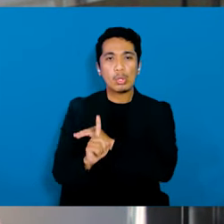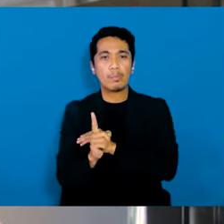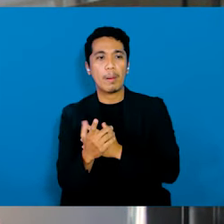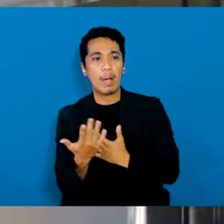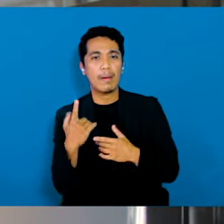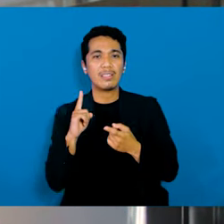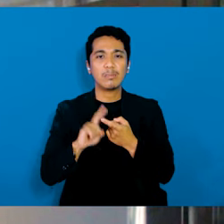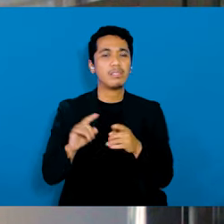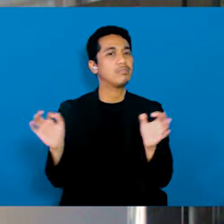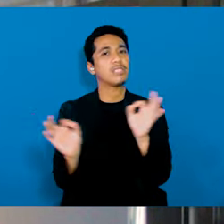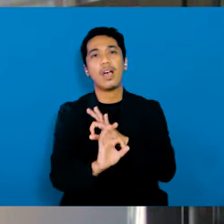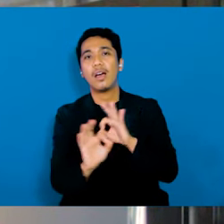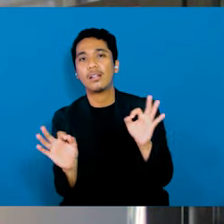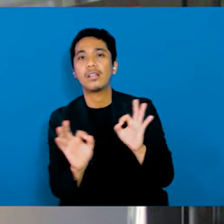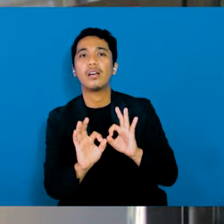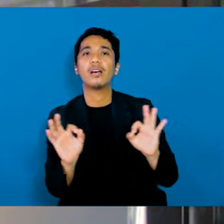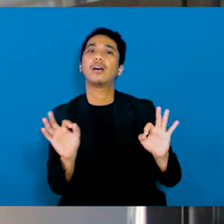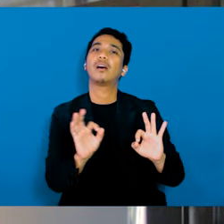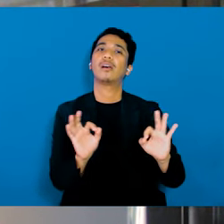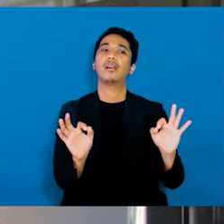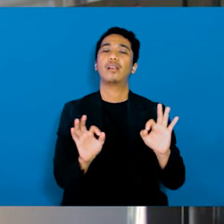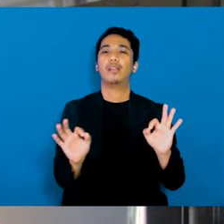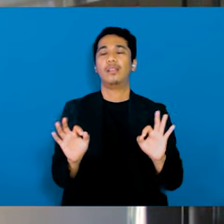punya teman, teman-temannya nggak mau